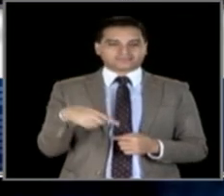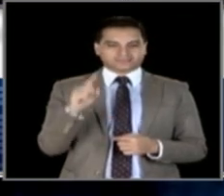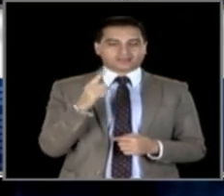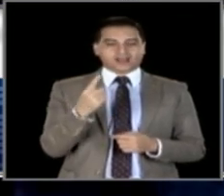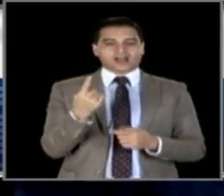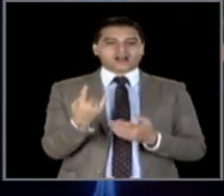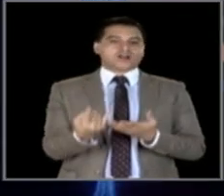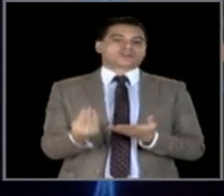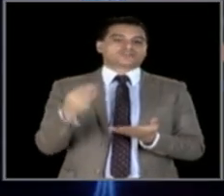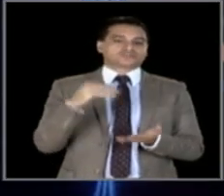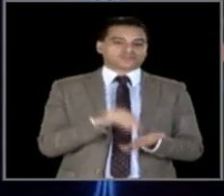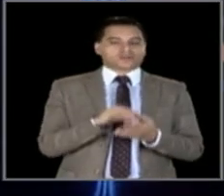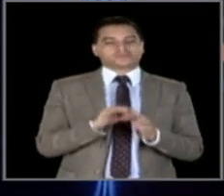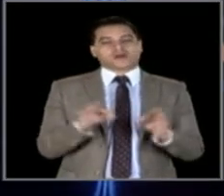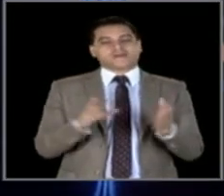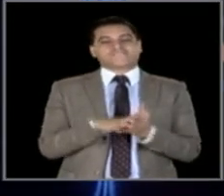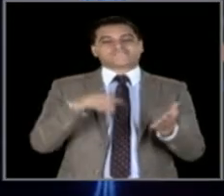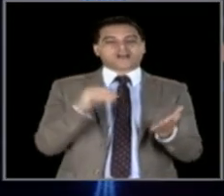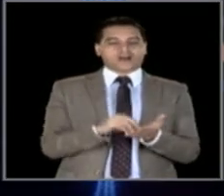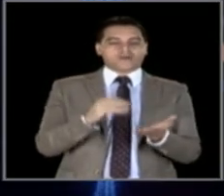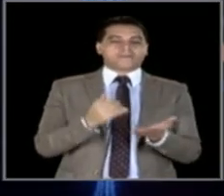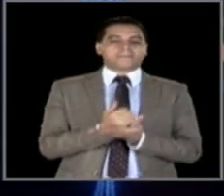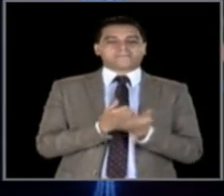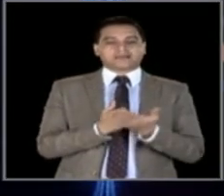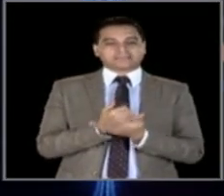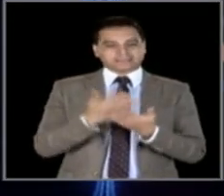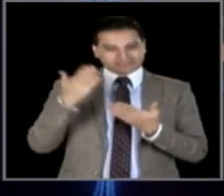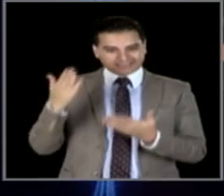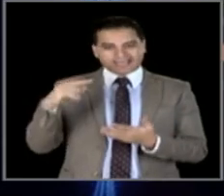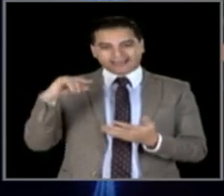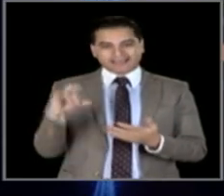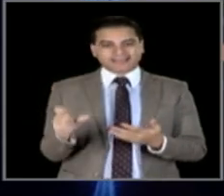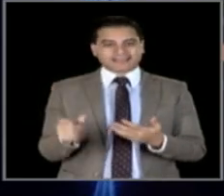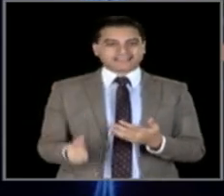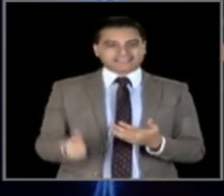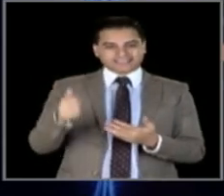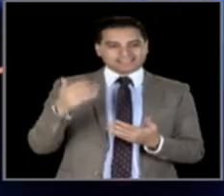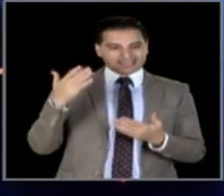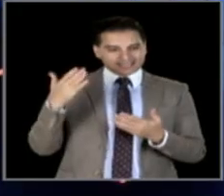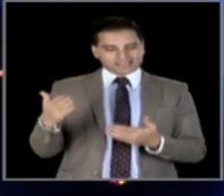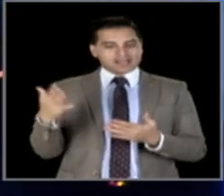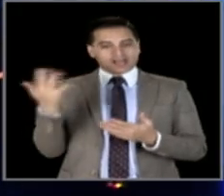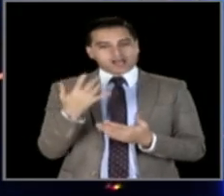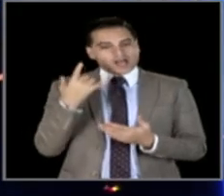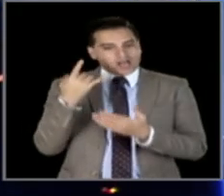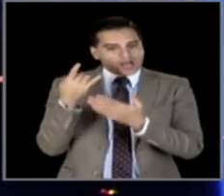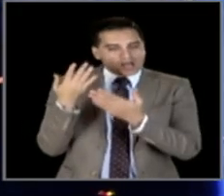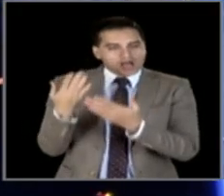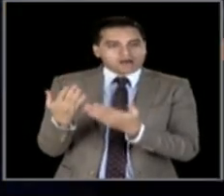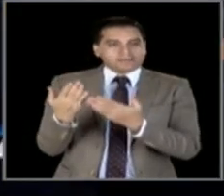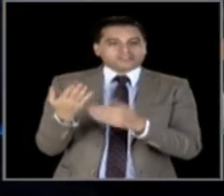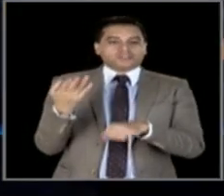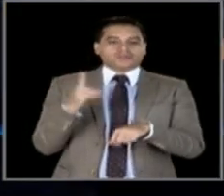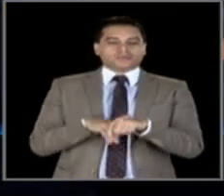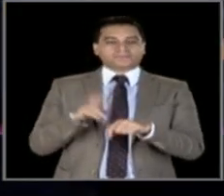أول 10 نقاط لمدرستك يا دينا. الحمد لله. 10 للهلال الأحمر، مفيش نقط،